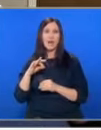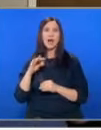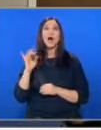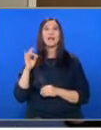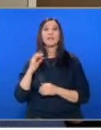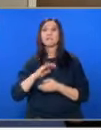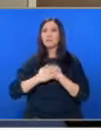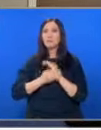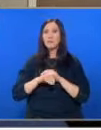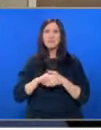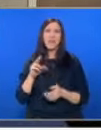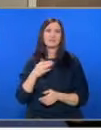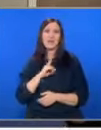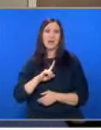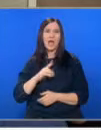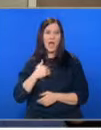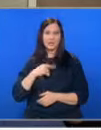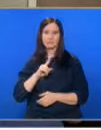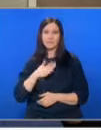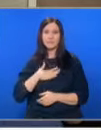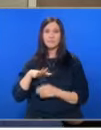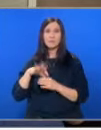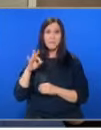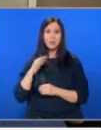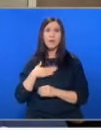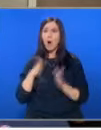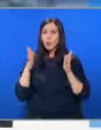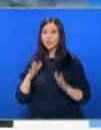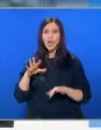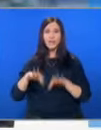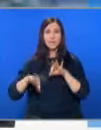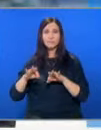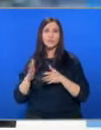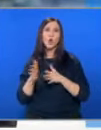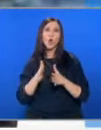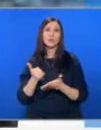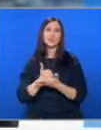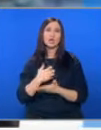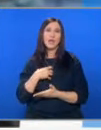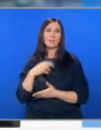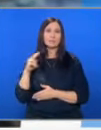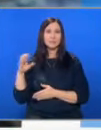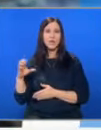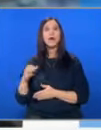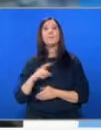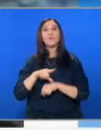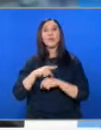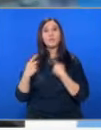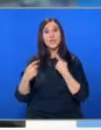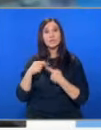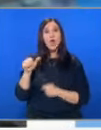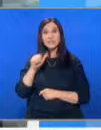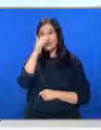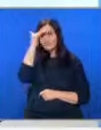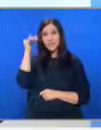и казва, аз не съм ги избирал, имах ограничен избор от хора, които са назначени от ГЕРБ и ДПС. Още по време на разговора с Асен Василев за